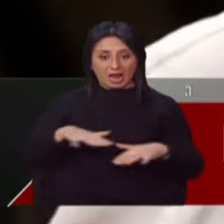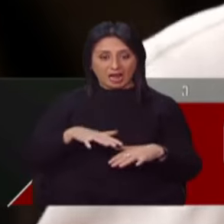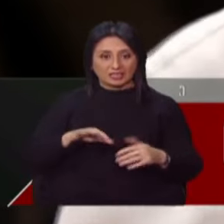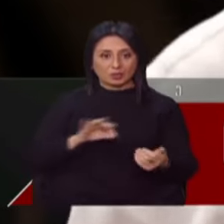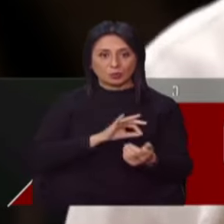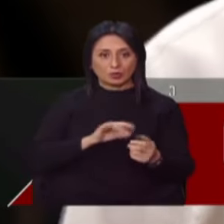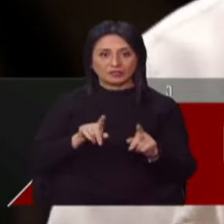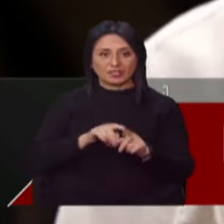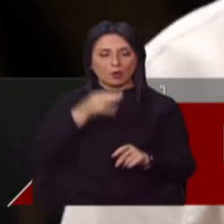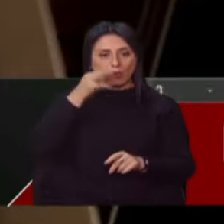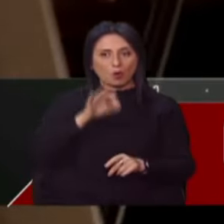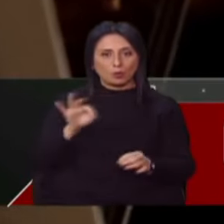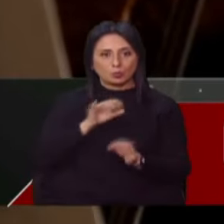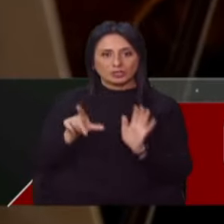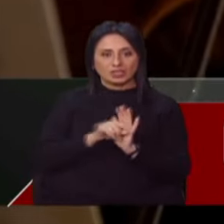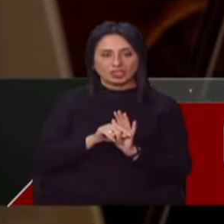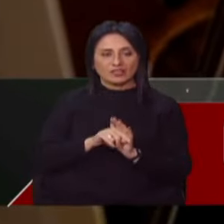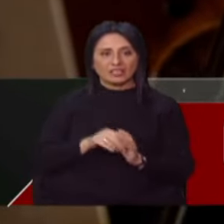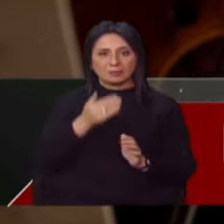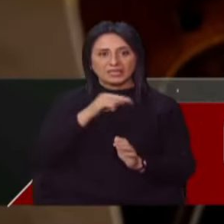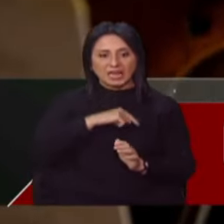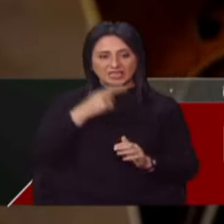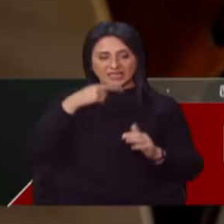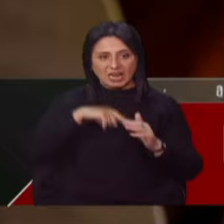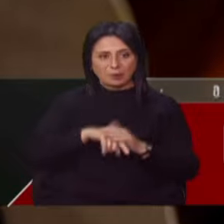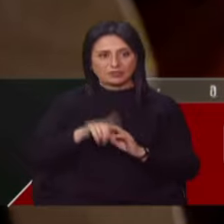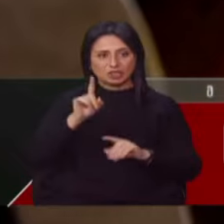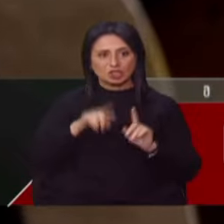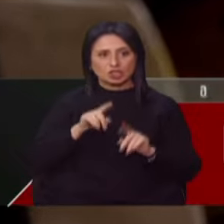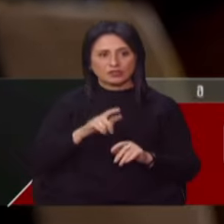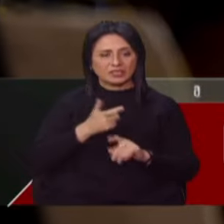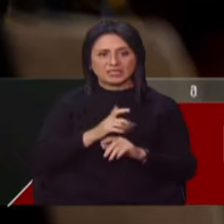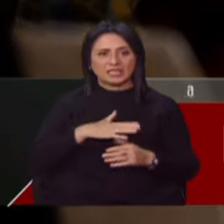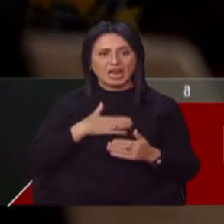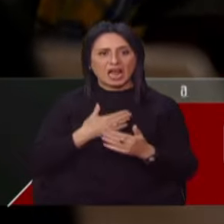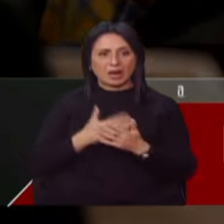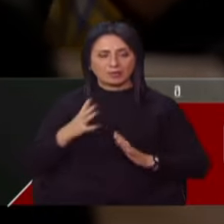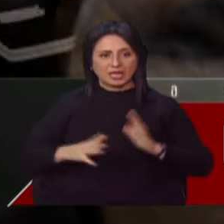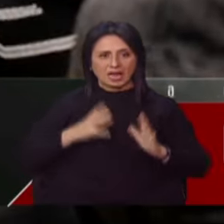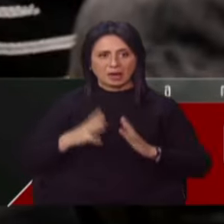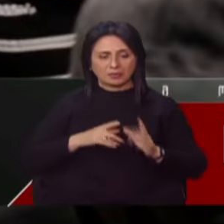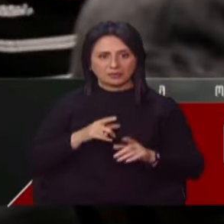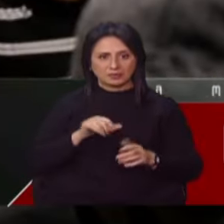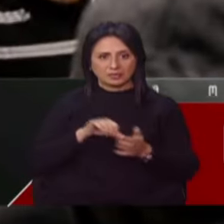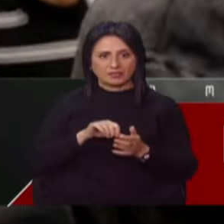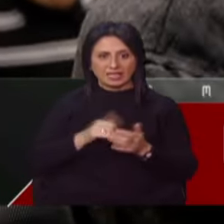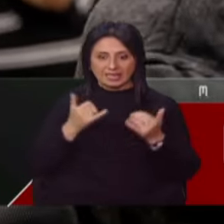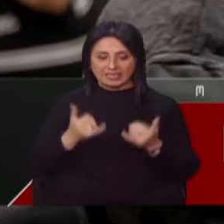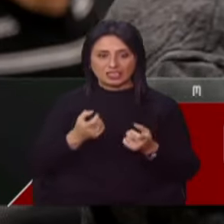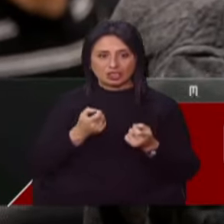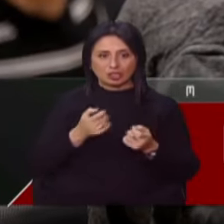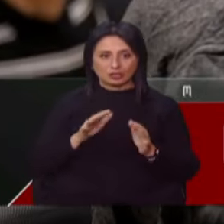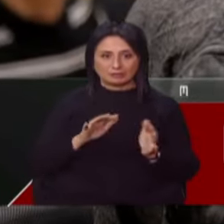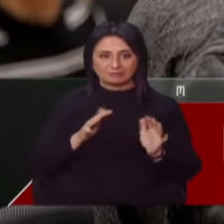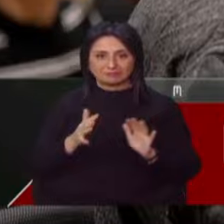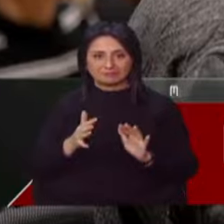უკრავენ ასეთ გამოცდილ მუსიკოსთან. Მისი ხასიათიდან გამომდინარე, ზოგადად ძალიან ისეთი აქტიური სარეპეტიციო ტემპი აქვს ხოლმე, მაგრამ დღეს ცოტა ისე